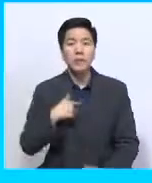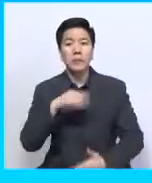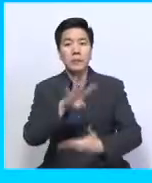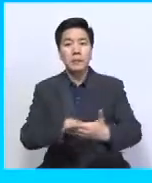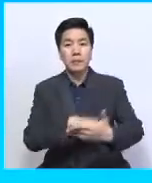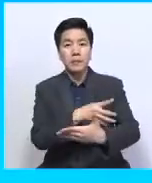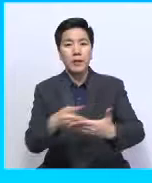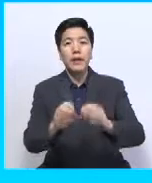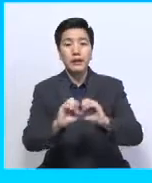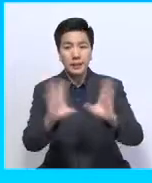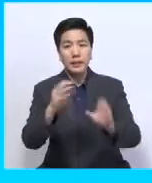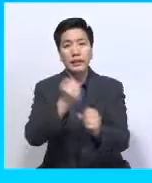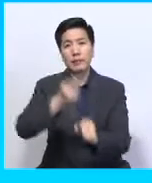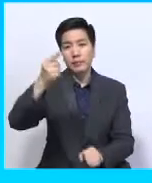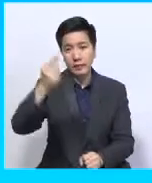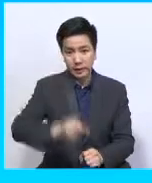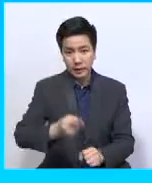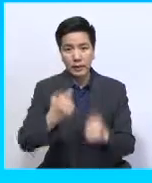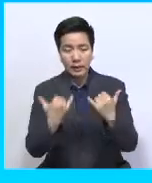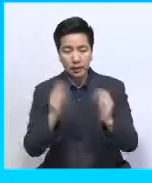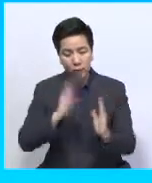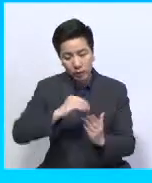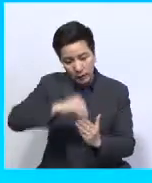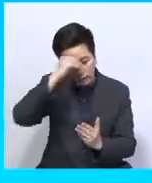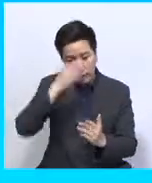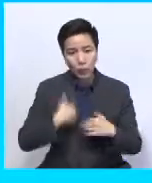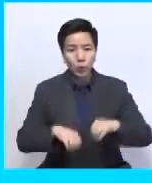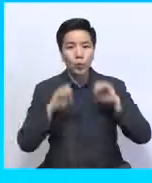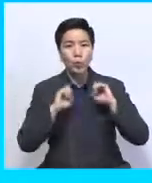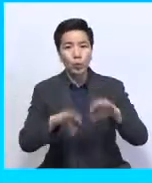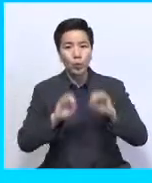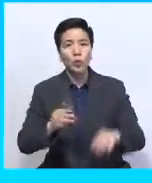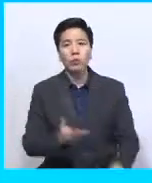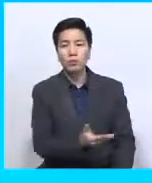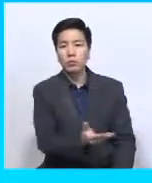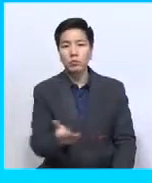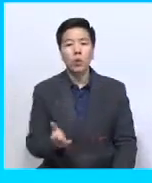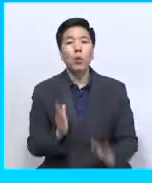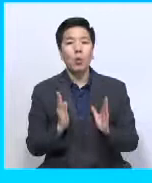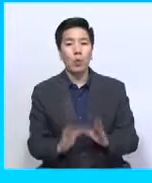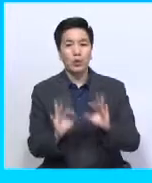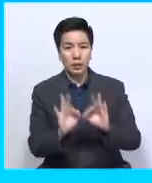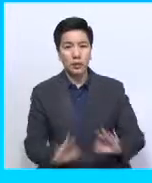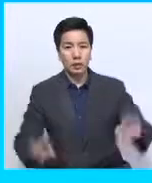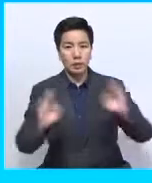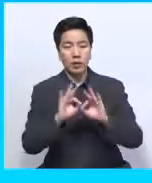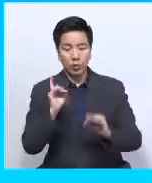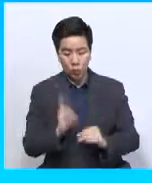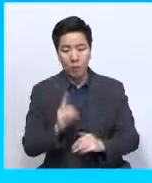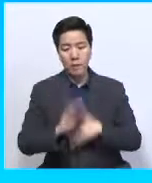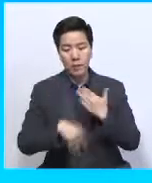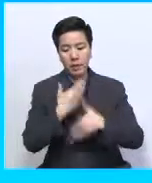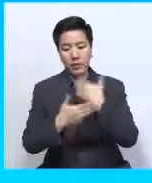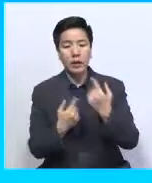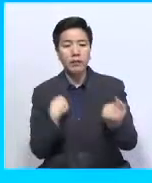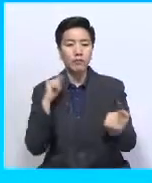ธศาสตร์ที่ชัดเจนปฏิบัติได้จริงซึ่งทั้งนิสิตนักศึกษาและก็ครูล้วนเป็นกำลังสำคัญที่ต้องร่วมการพัฒนาและปฏิรู